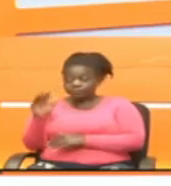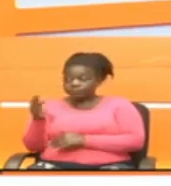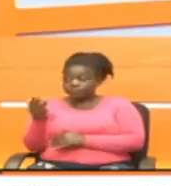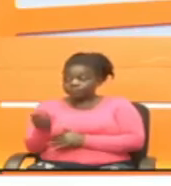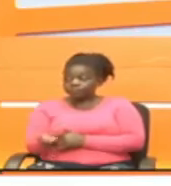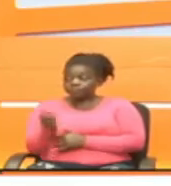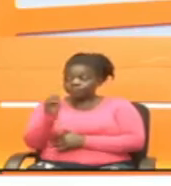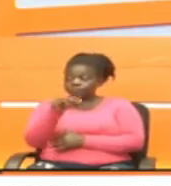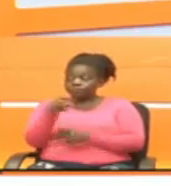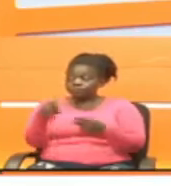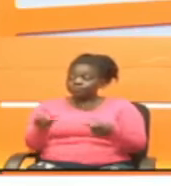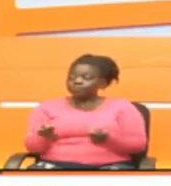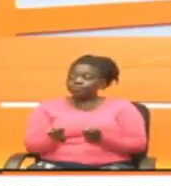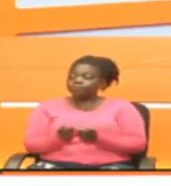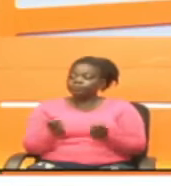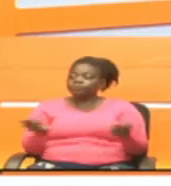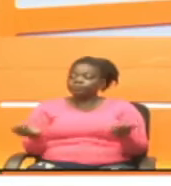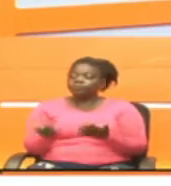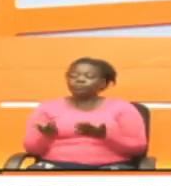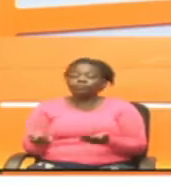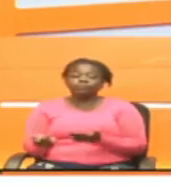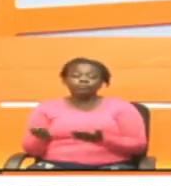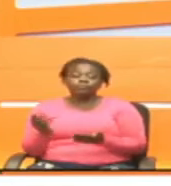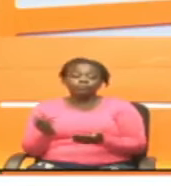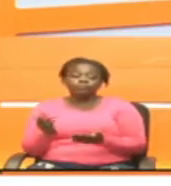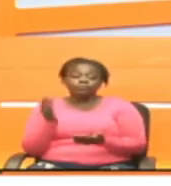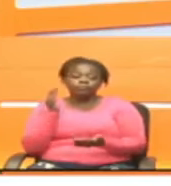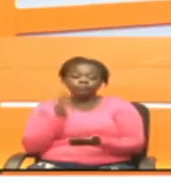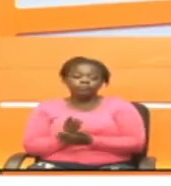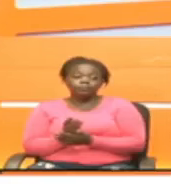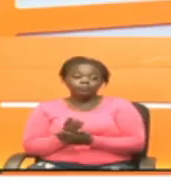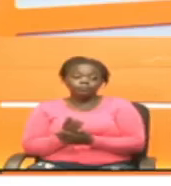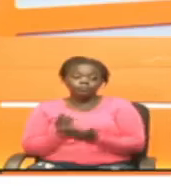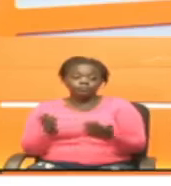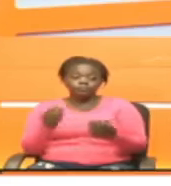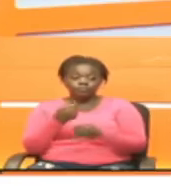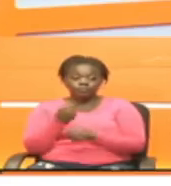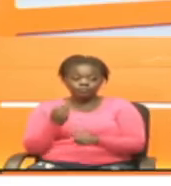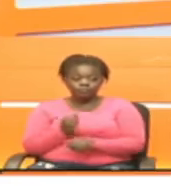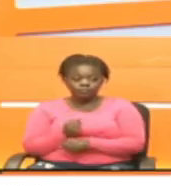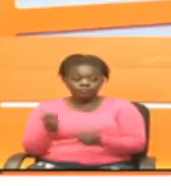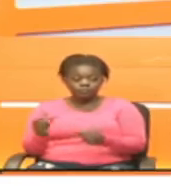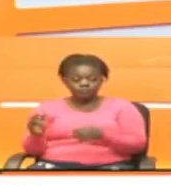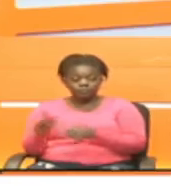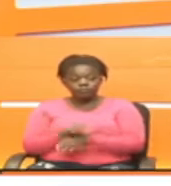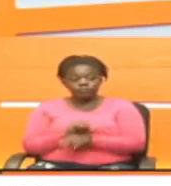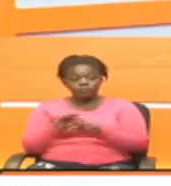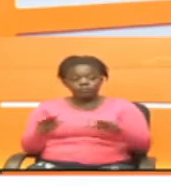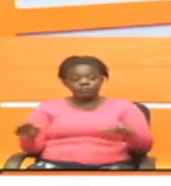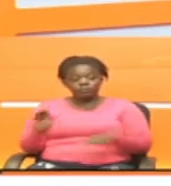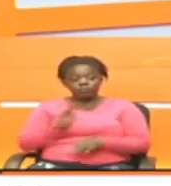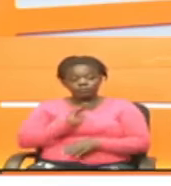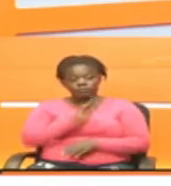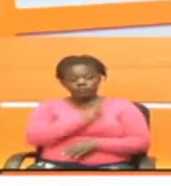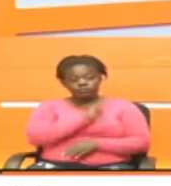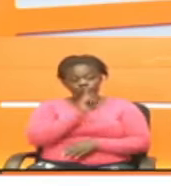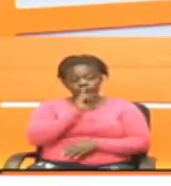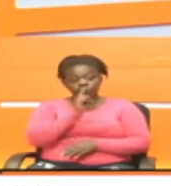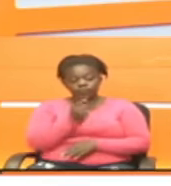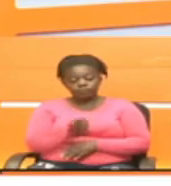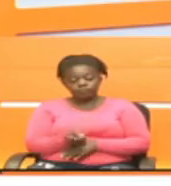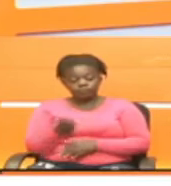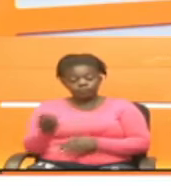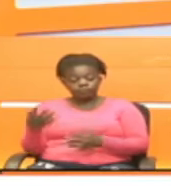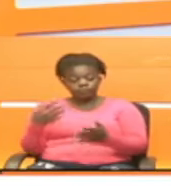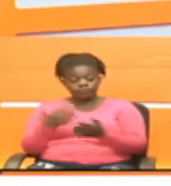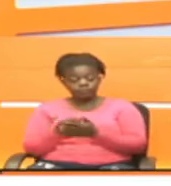mu birombe byabwe mwe bayimiriziddwa okusima omusenyu ekitongole kya Buganda Land Board. Bagamba nti bano